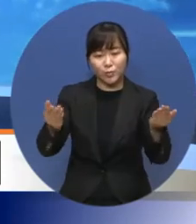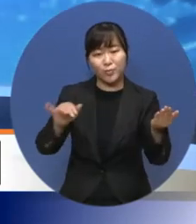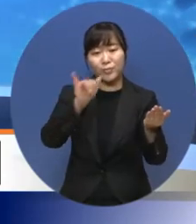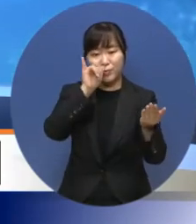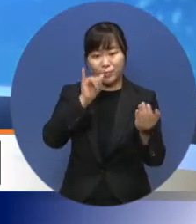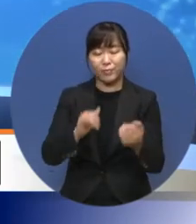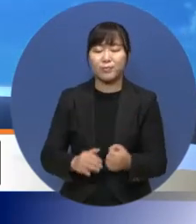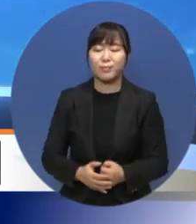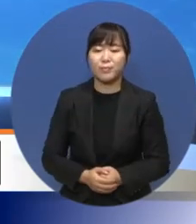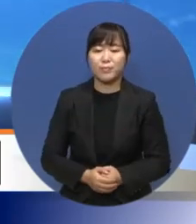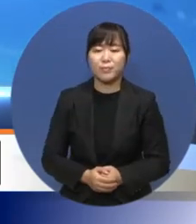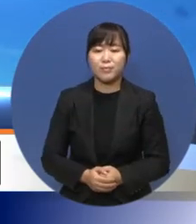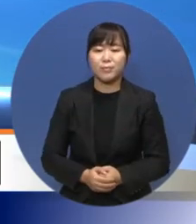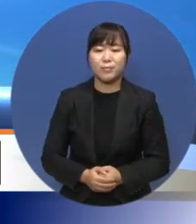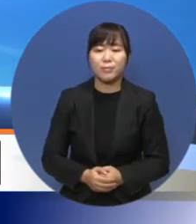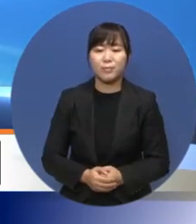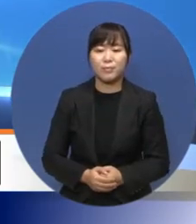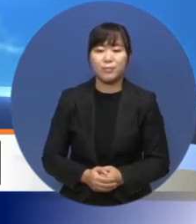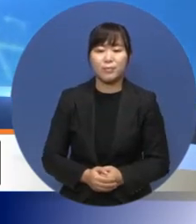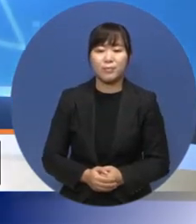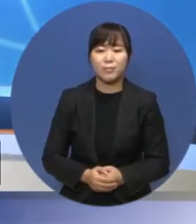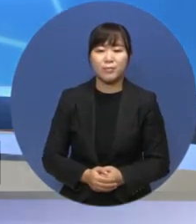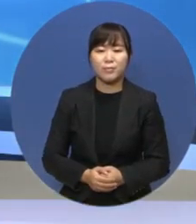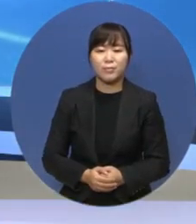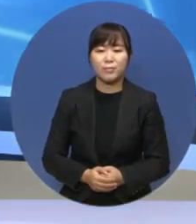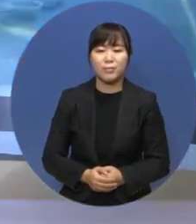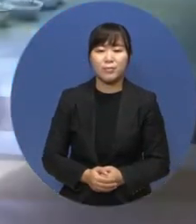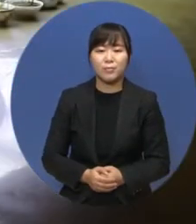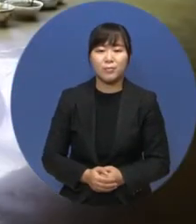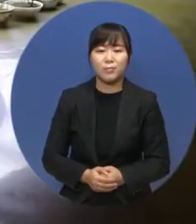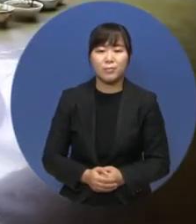열렸습니다. 이소영 기자가 다녀왔습니다.